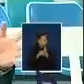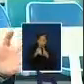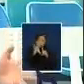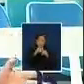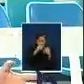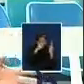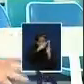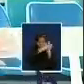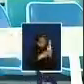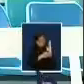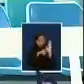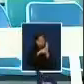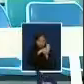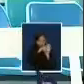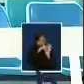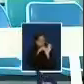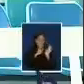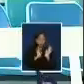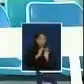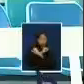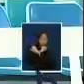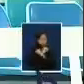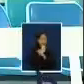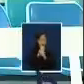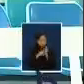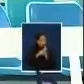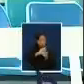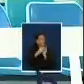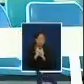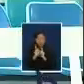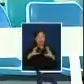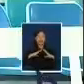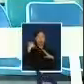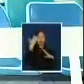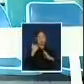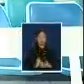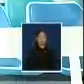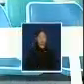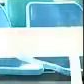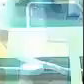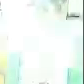ากชายแดนเข้ามาในประเทศไทยแล้วก็ถึงเชื้อตัวนี้ว่ามันจะมีการกลายพันธุ์กันไหมสักครู่นึงกลับมาต่อครับ